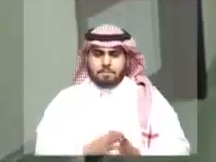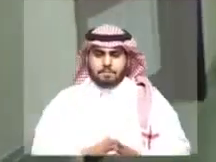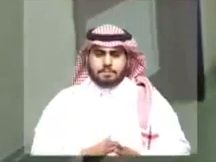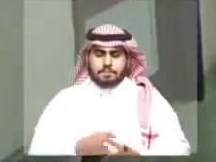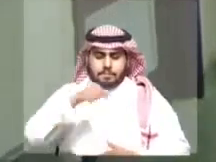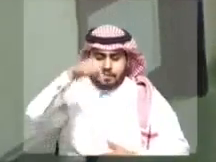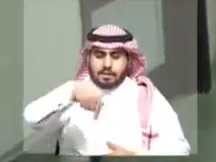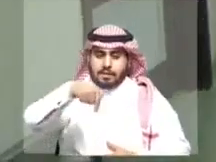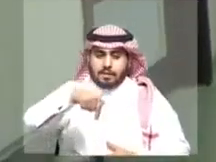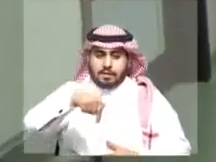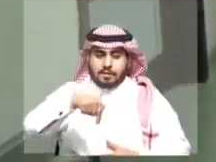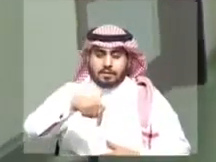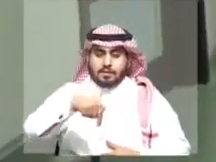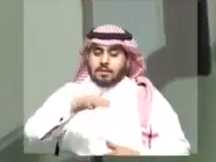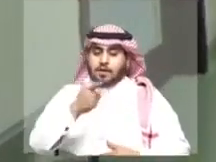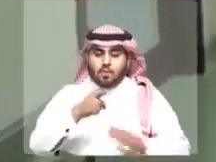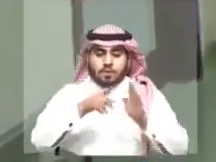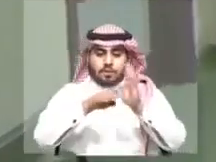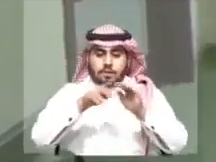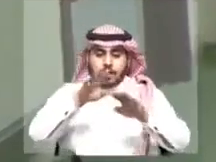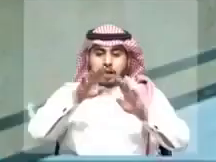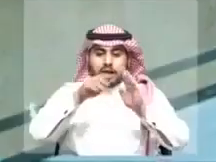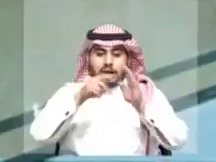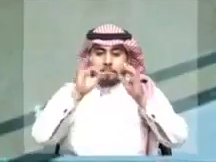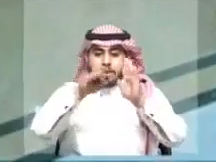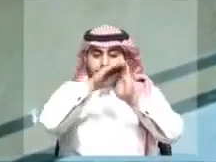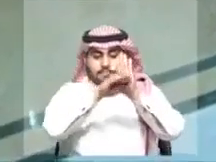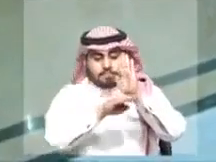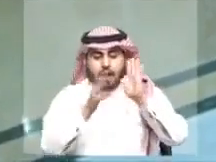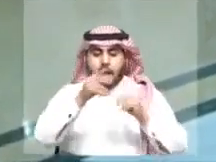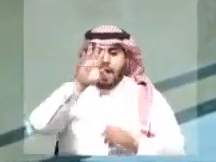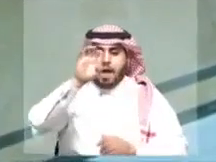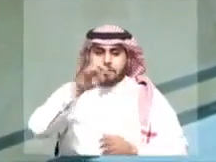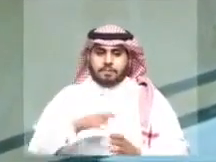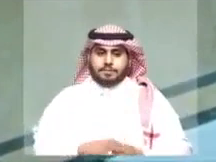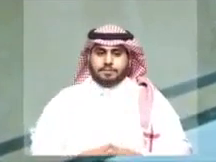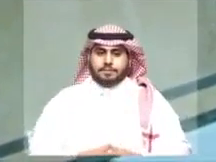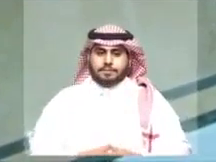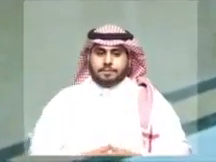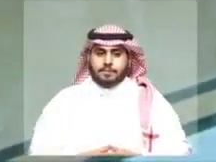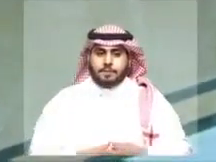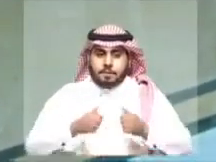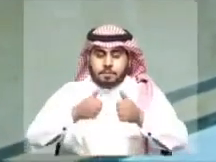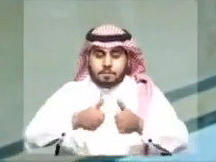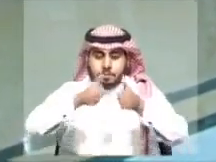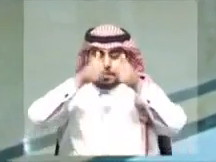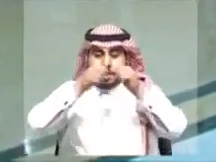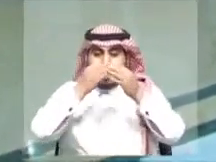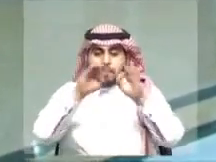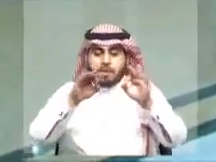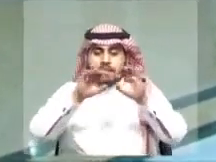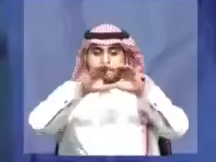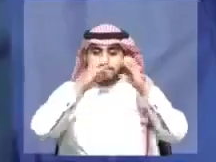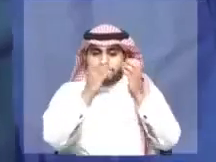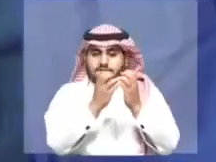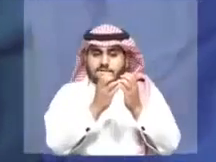فبالتالي احنا نكون في نادي 40. بكفاءة واقتدار استطاع الفريق الطبي